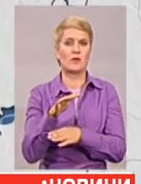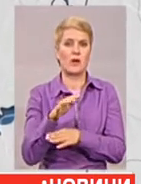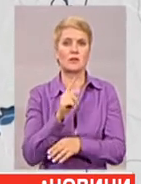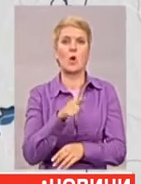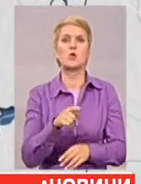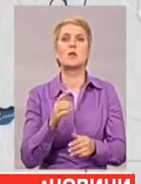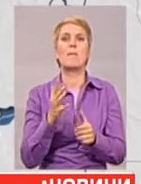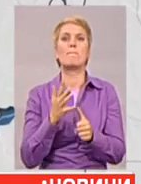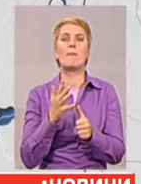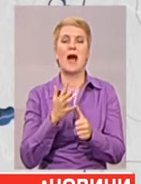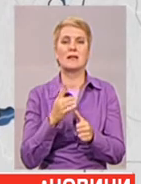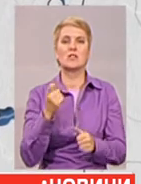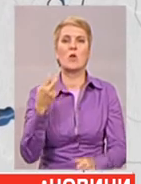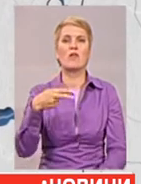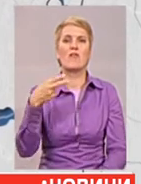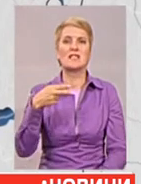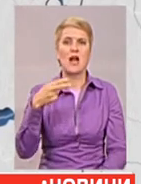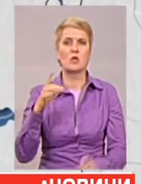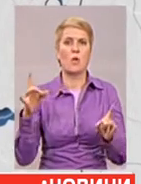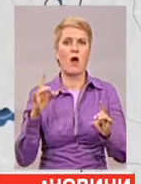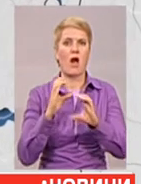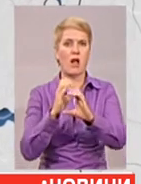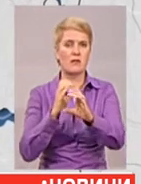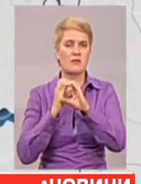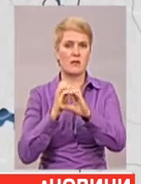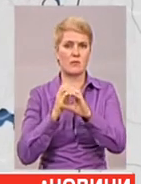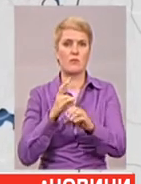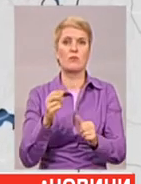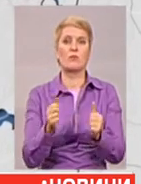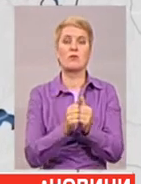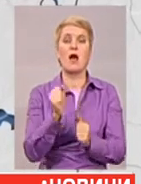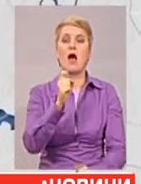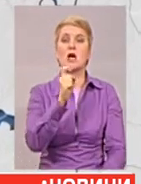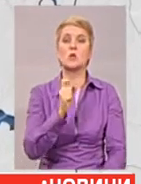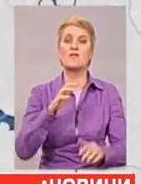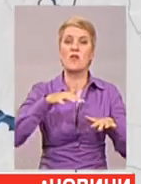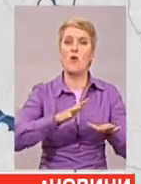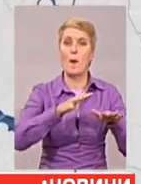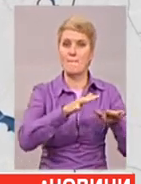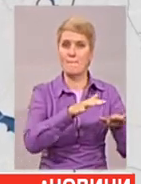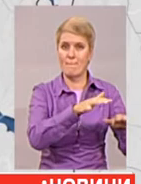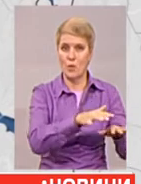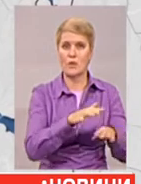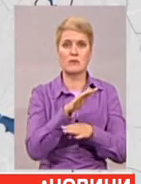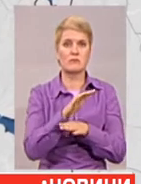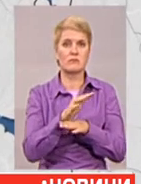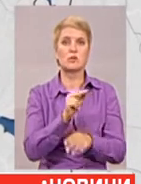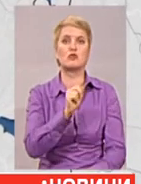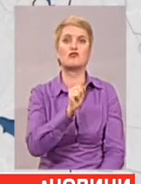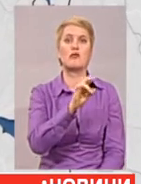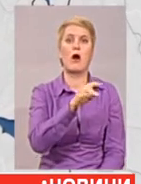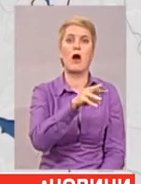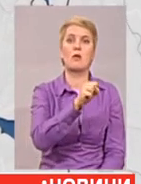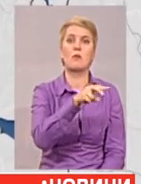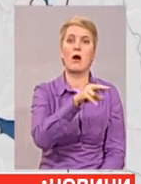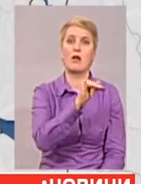120-го калібру. Найбільше гриміло на узбережжі Азовського моря. Там окупаційне військо зосереджене на ділянці фронту Чермалик-Широкине. Удвічі